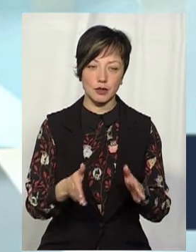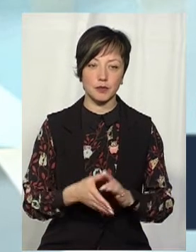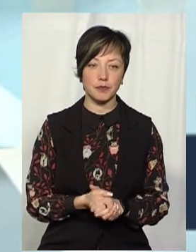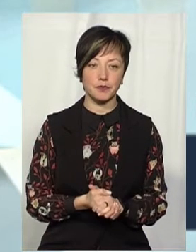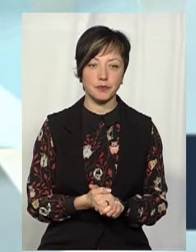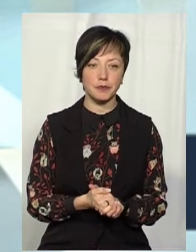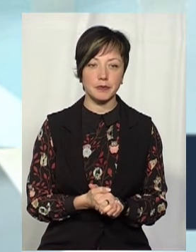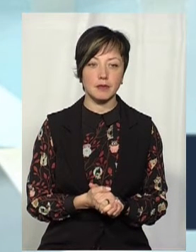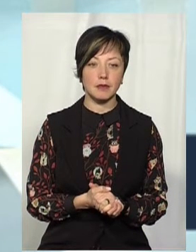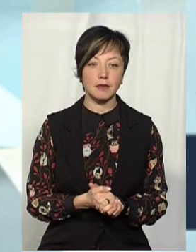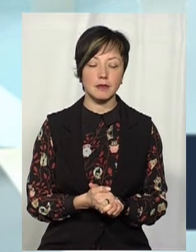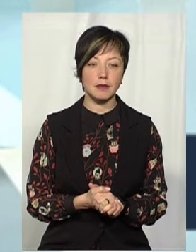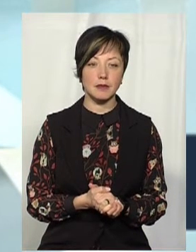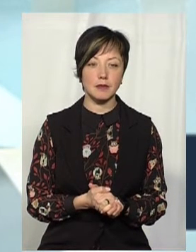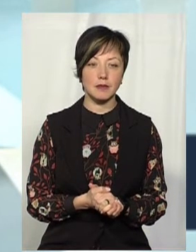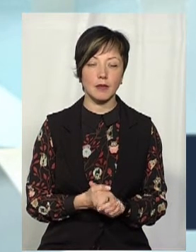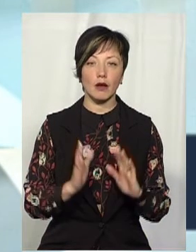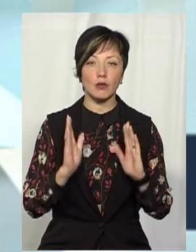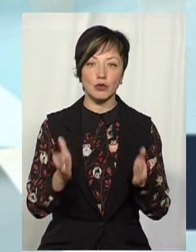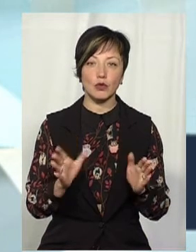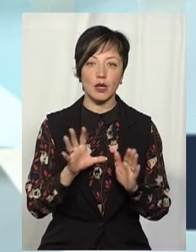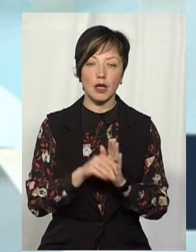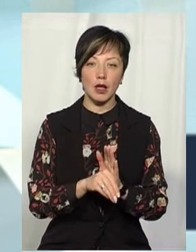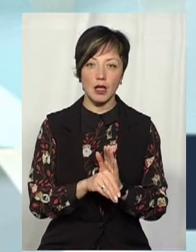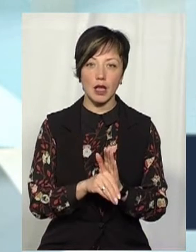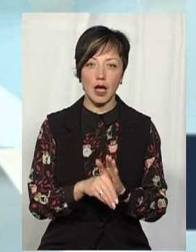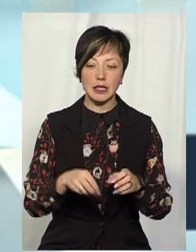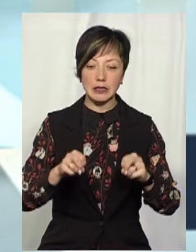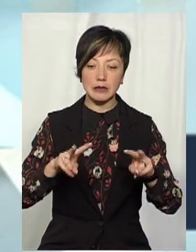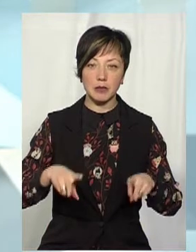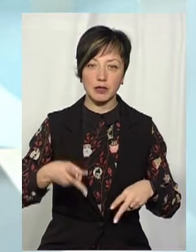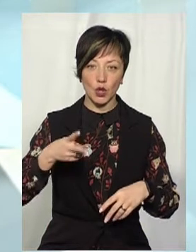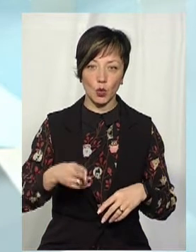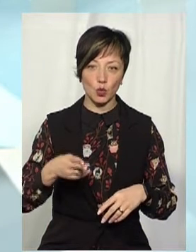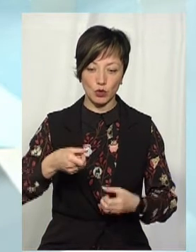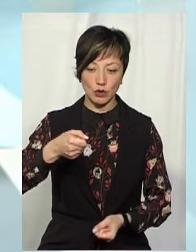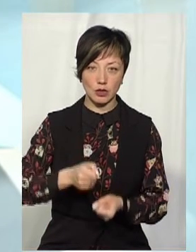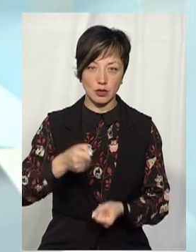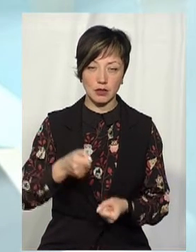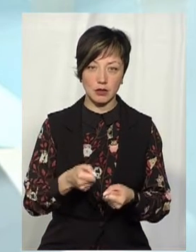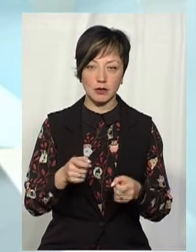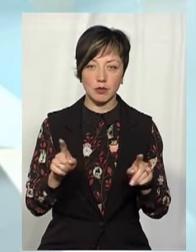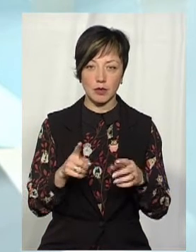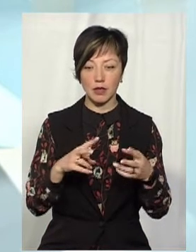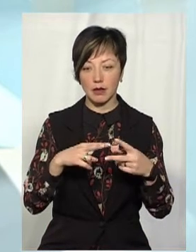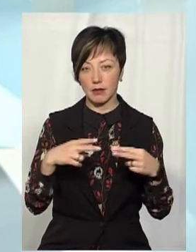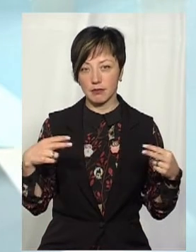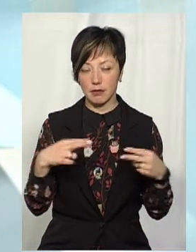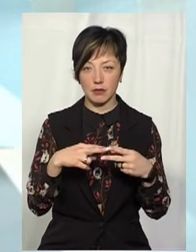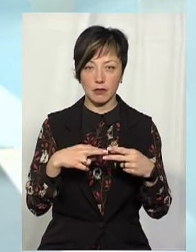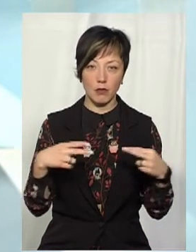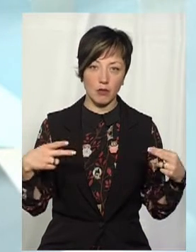прохід для людей. От. Будуть пневмоножниці, щоб можна було перекусити якісь дроти,